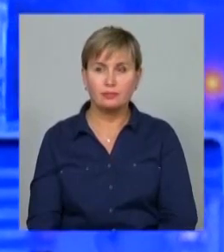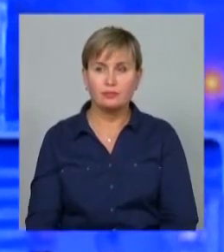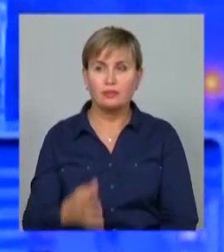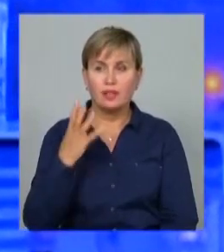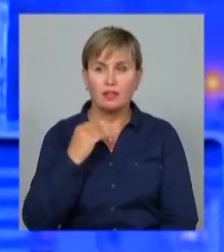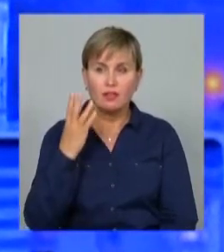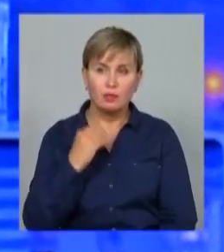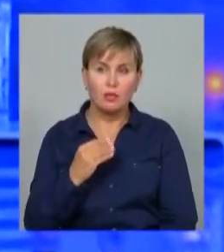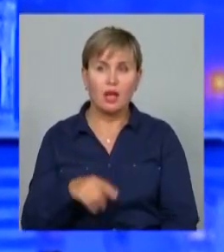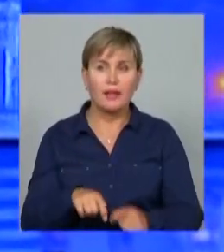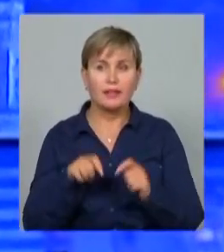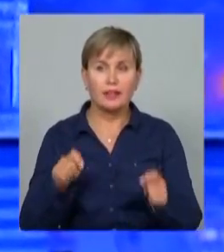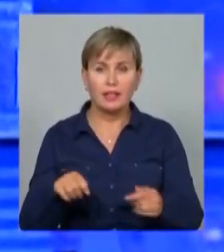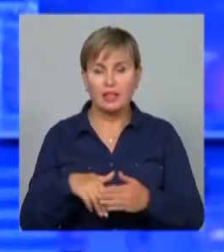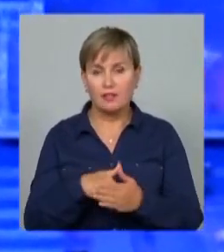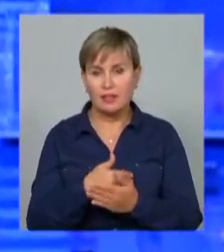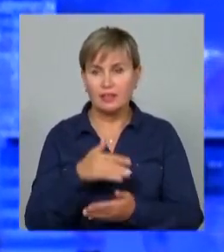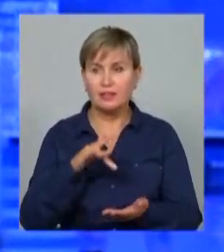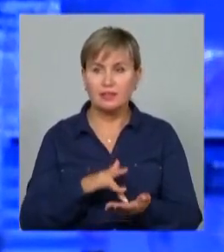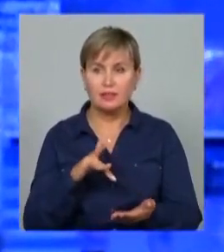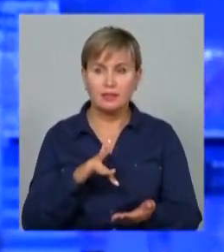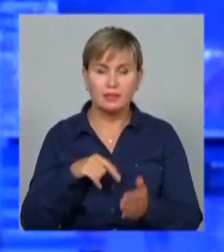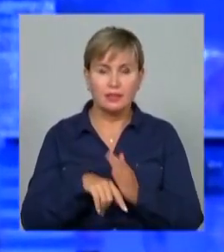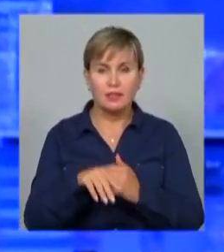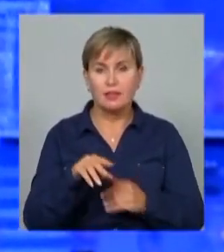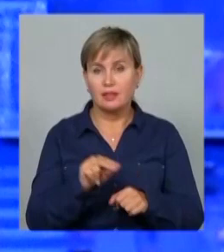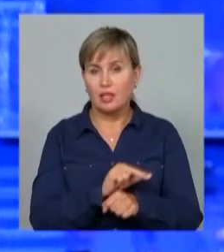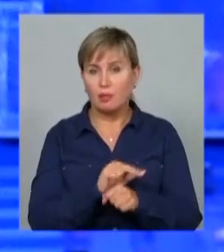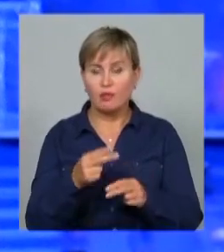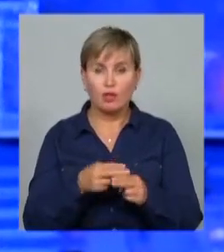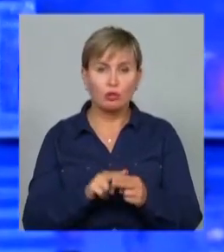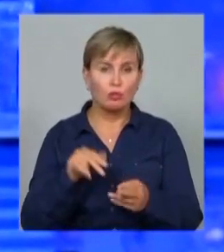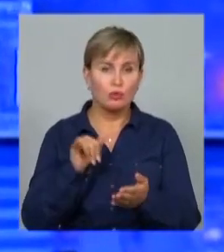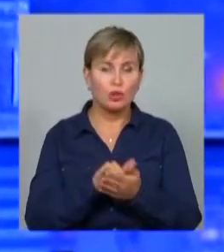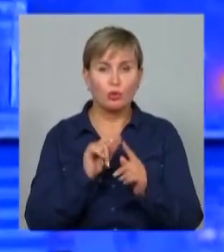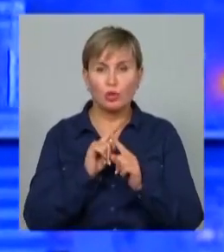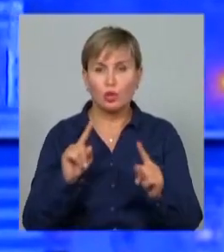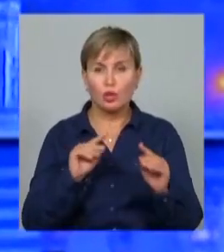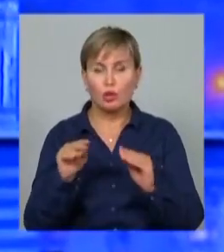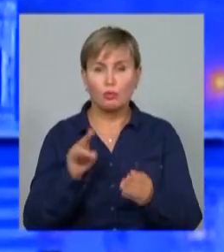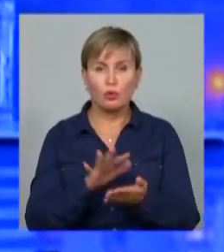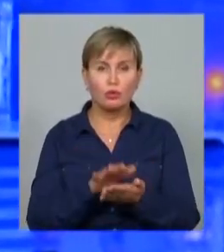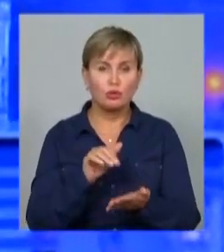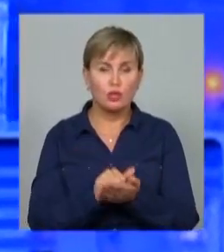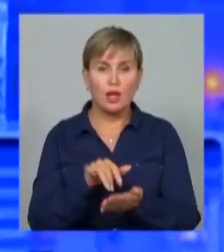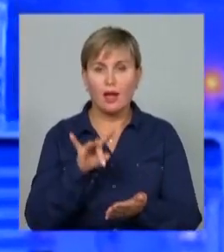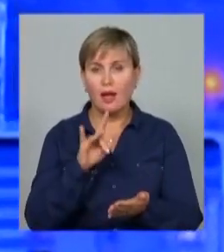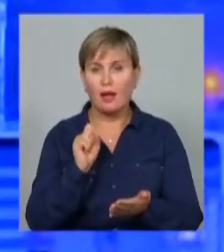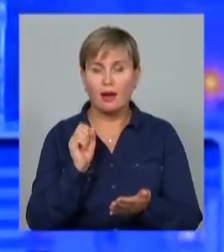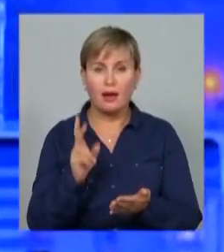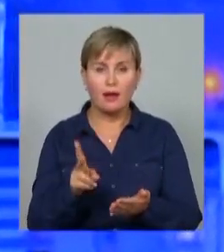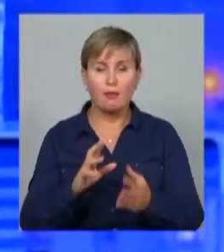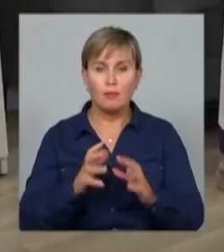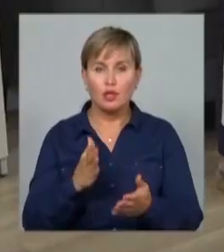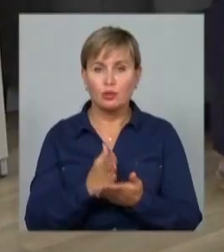Алматы тем временем открыли инновационный центр томотерапии, в котором установили уникальный аппарат по уничтожению раковых клеток. В